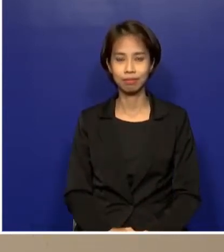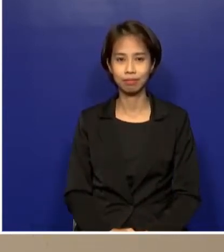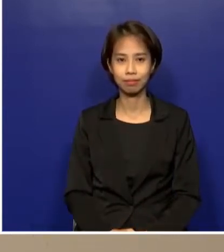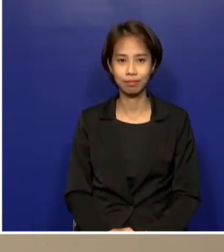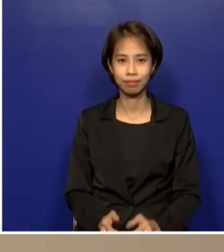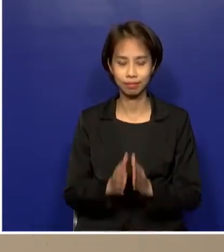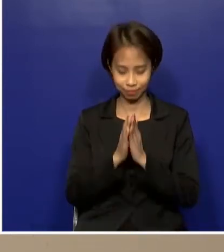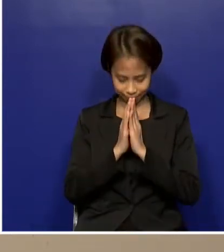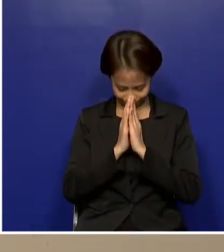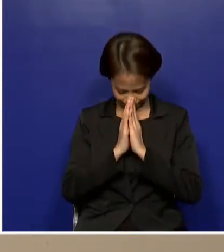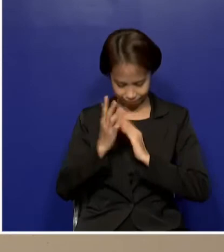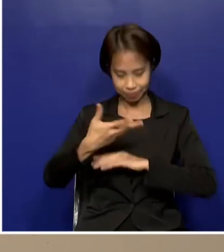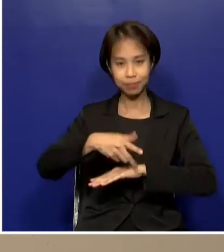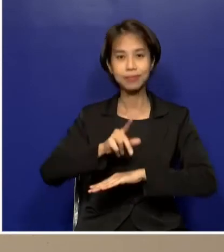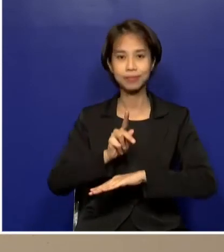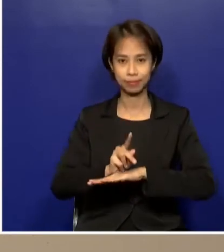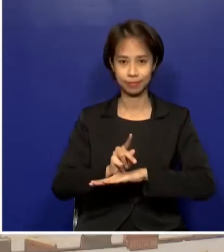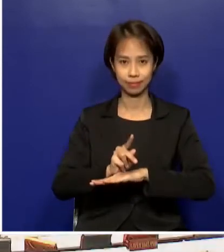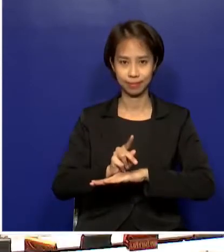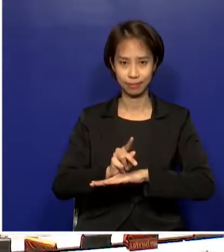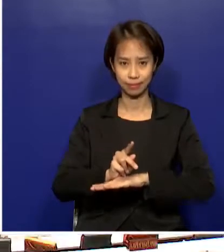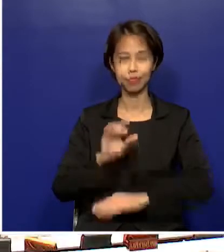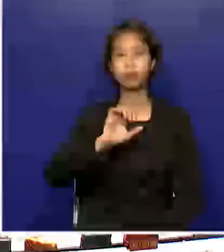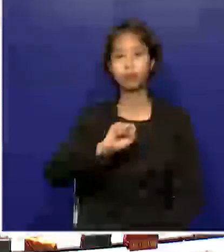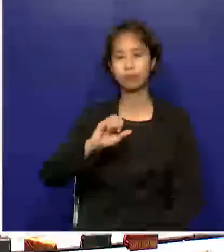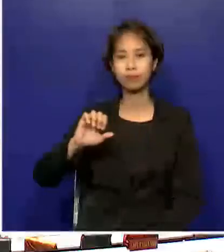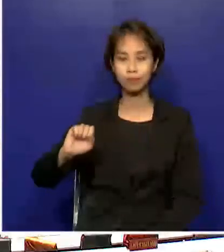กัเรียท่านประทันศภาทที่ขอรบสมาชิค